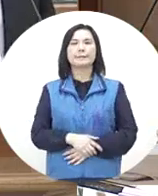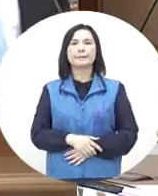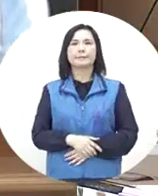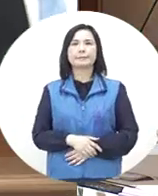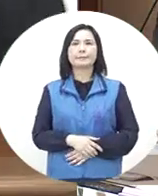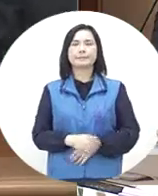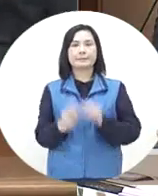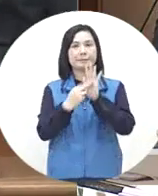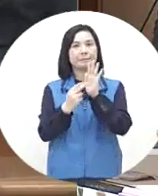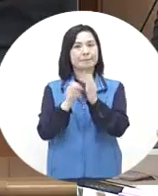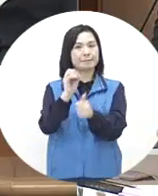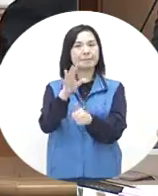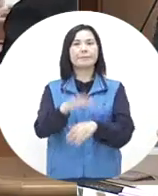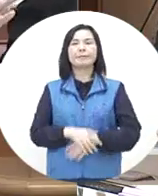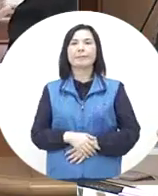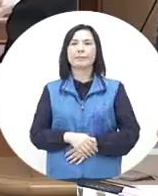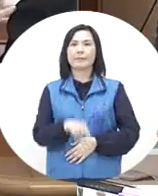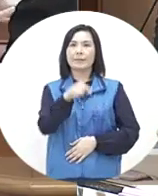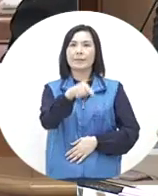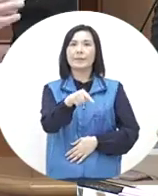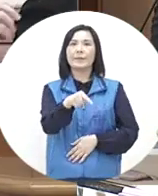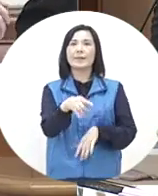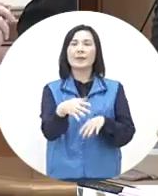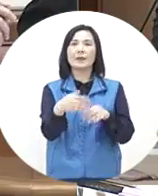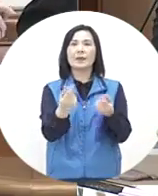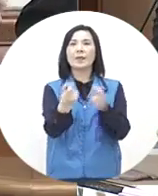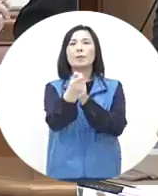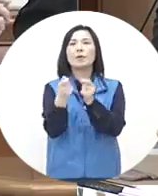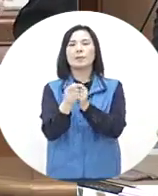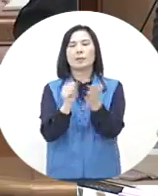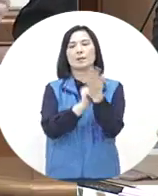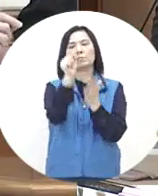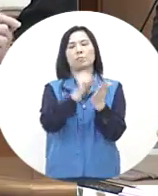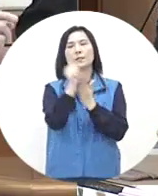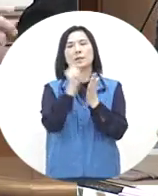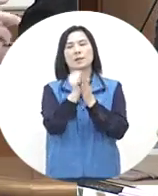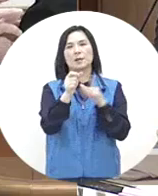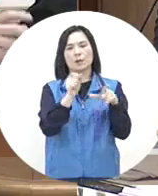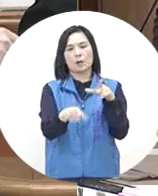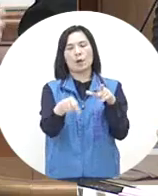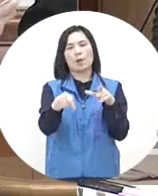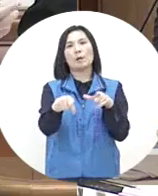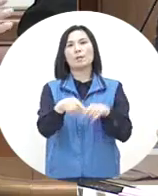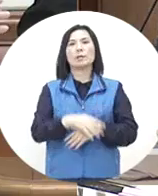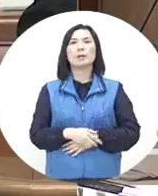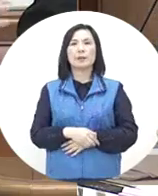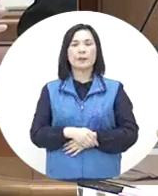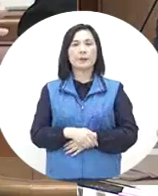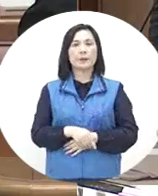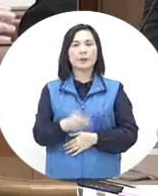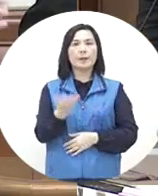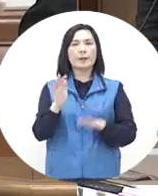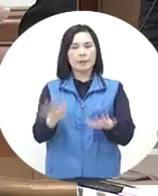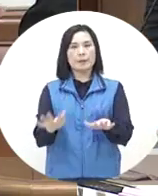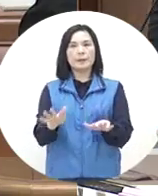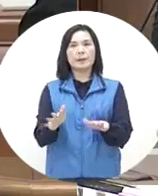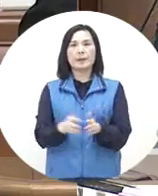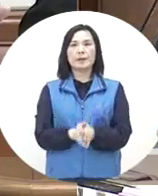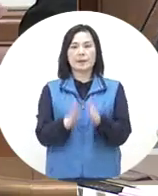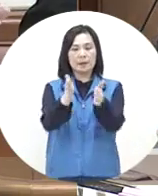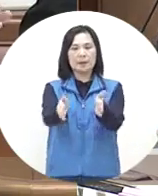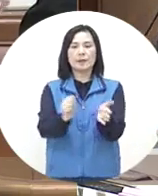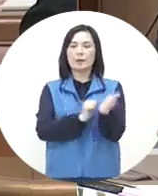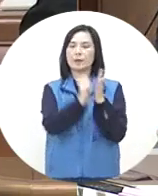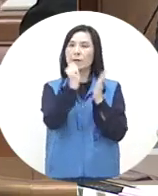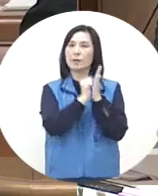员说，你就因为中原沟旁边这场发生，它就是印刷业的这个颜色，刚议员提到的。好，那我想说，因为现在来讲，我们针对印刷业，我们都有